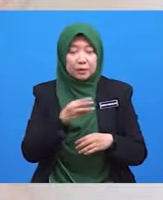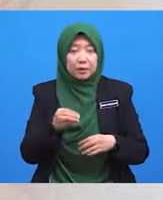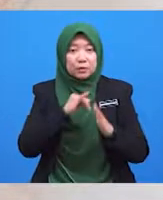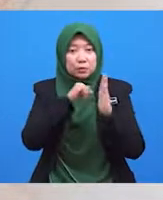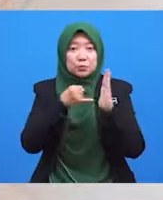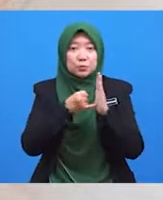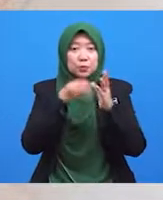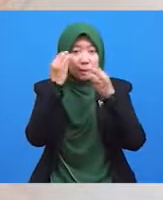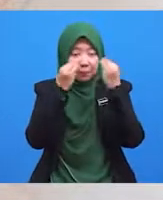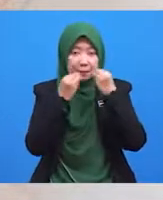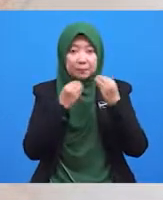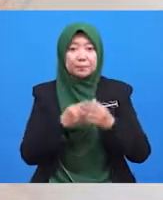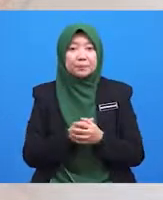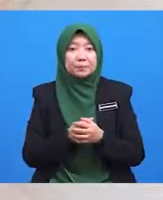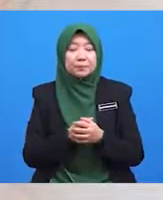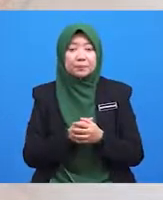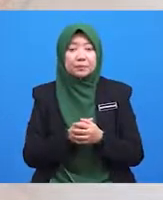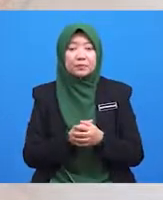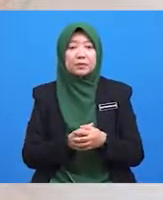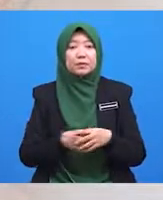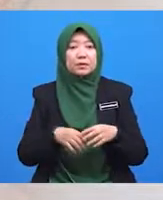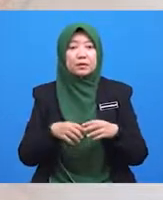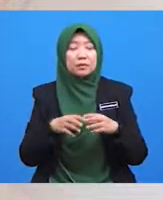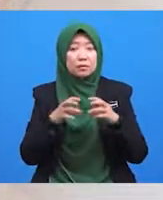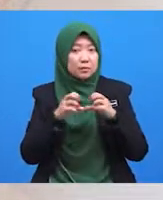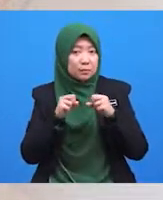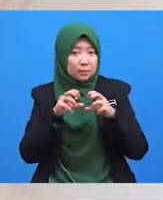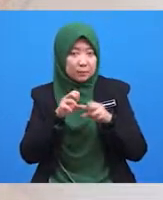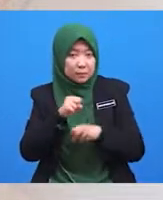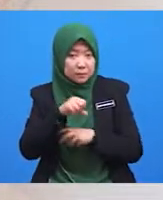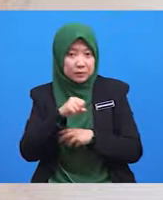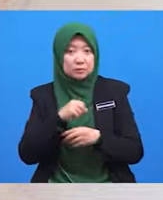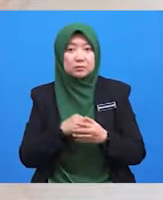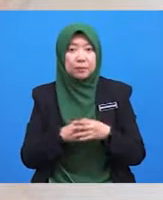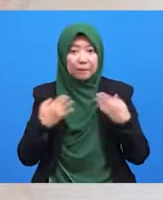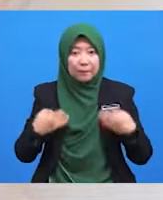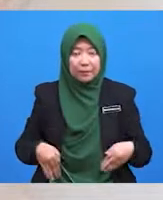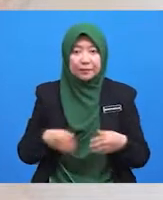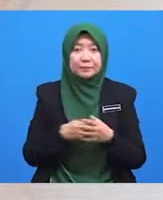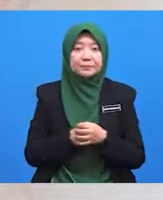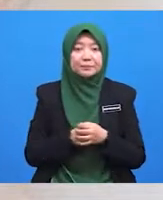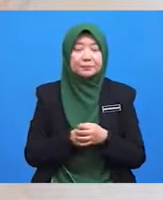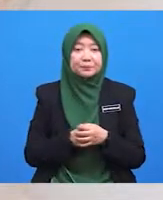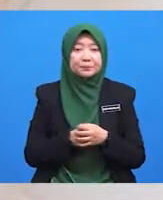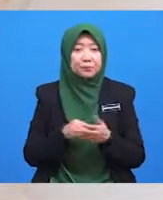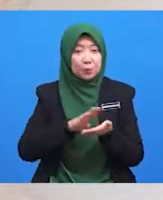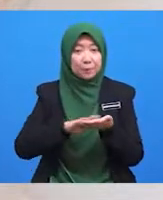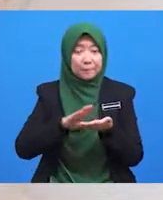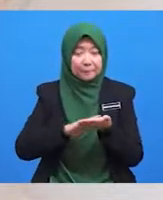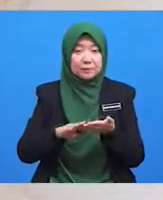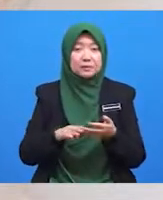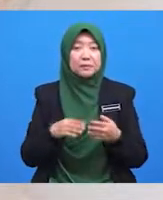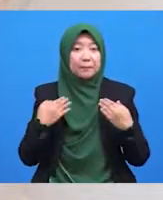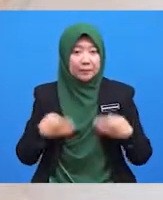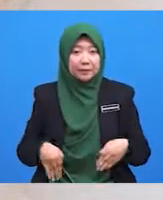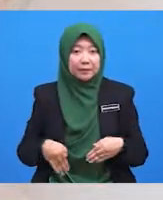estetik. Span badan digunakan untuk membersihkan badan pelanggan.